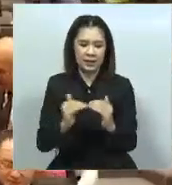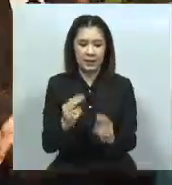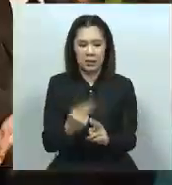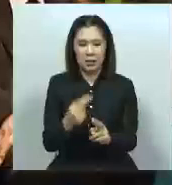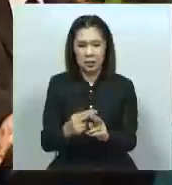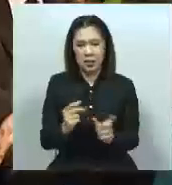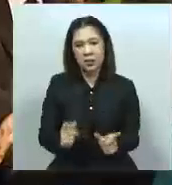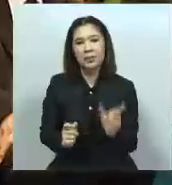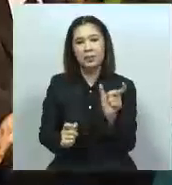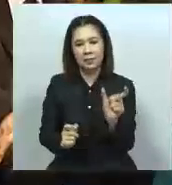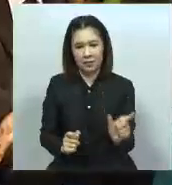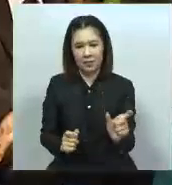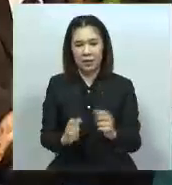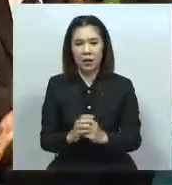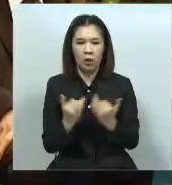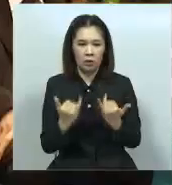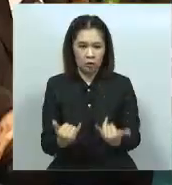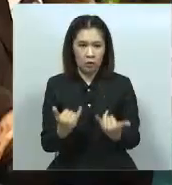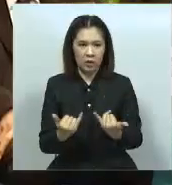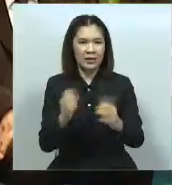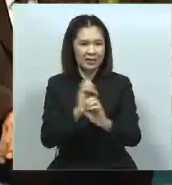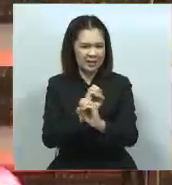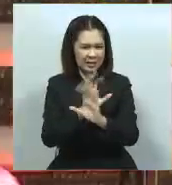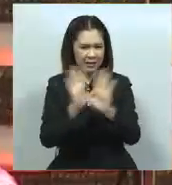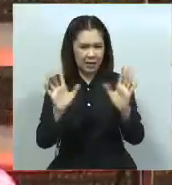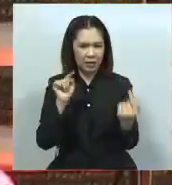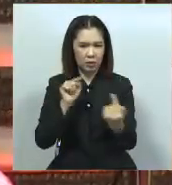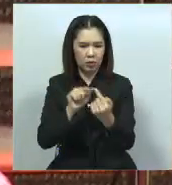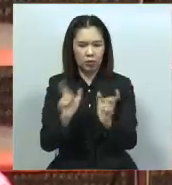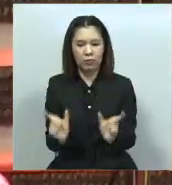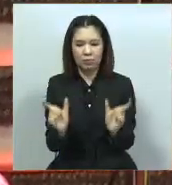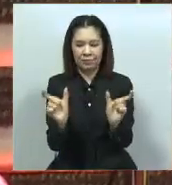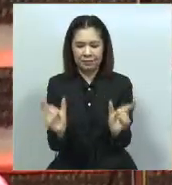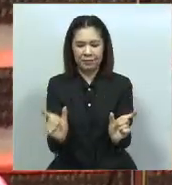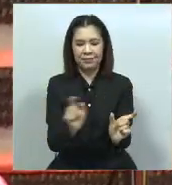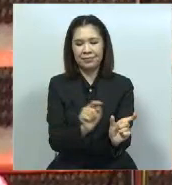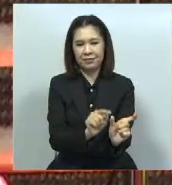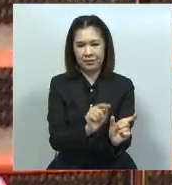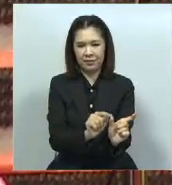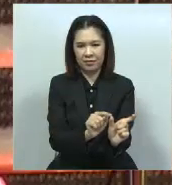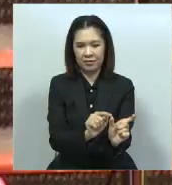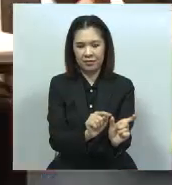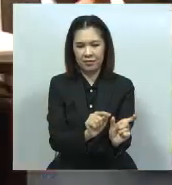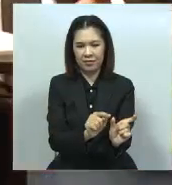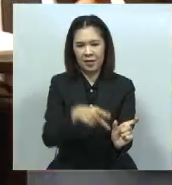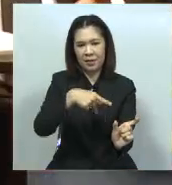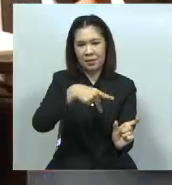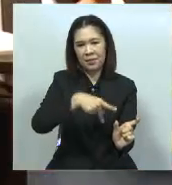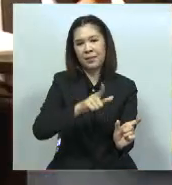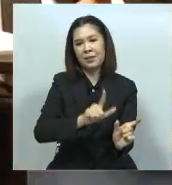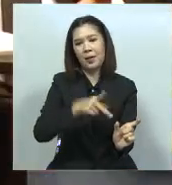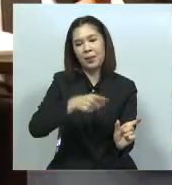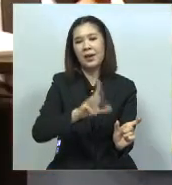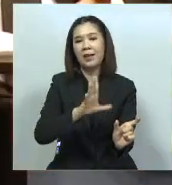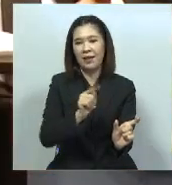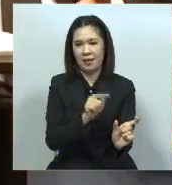ายกรัฐมนตรีตอนนี้ก็มีความชัดเจนแล้วนะคะว่ามีการเสนอ2ชื่อด้วยกันก็คือจากพรรคพลังประชารัฐที่เสนอชื่อของพลเอก